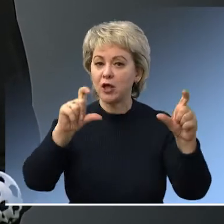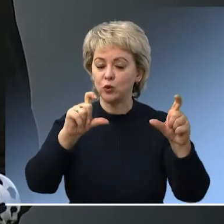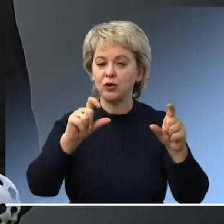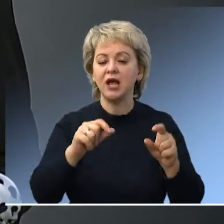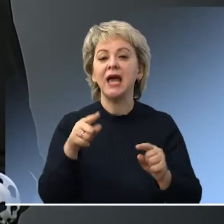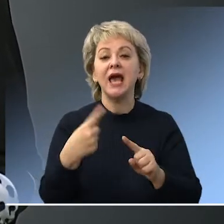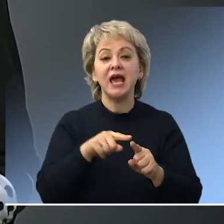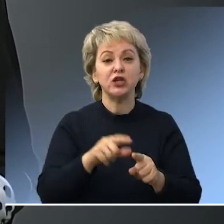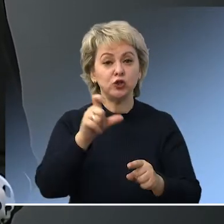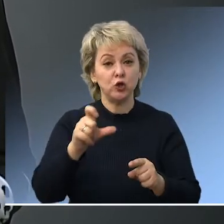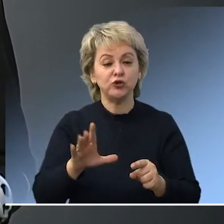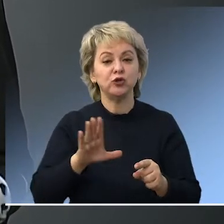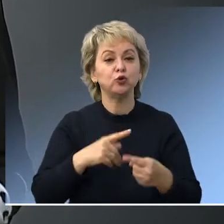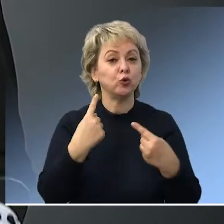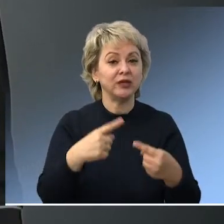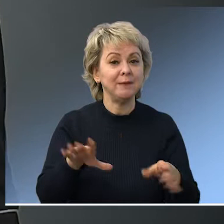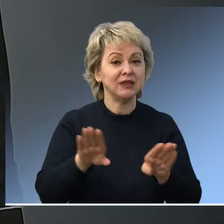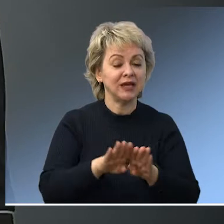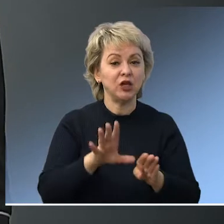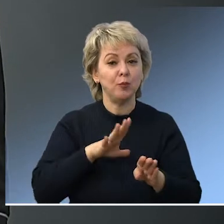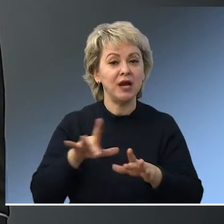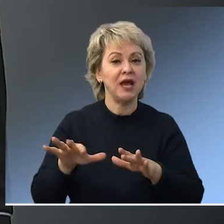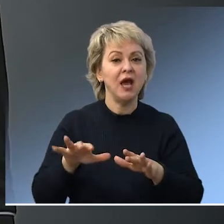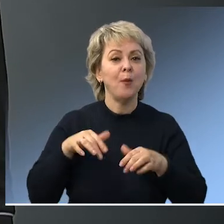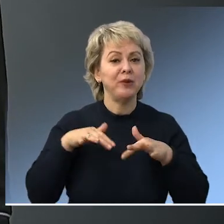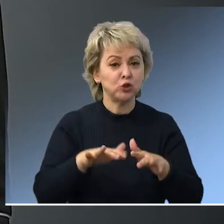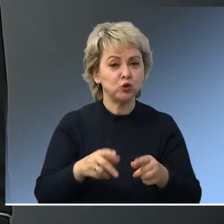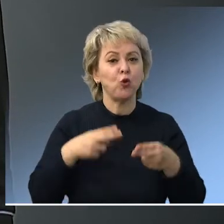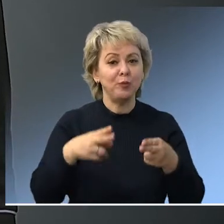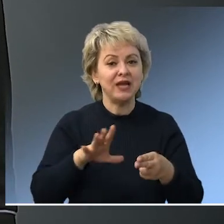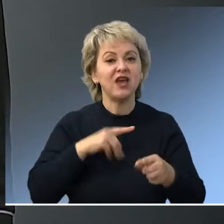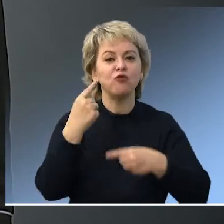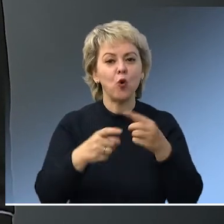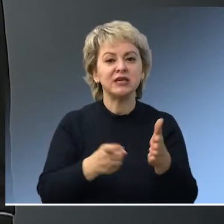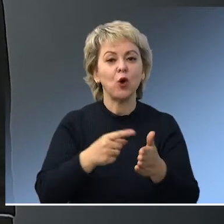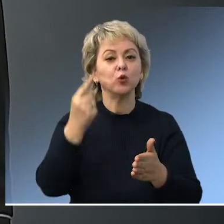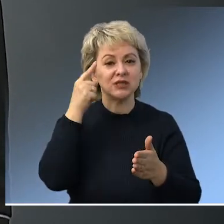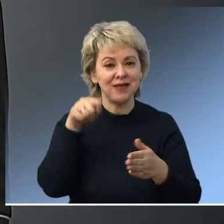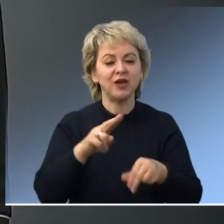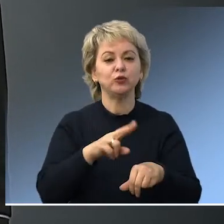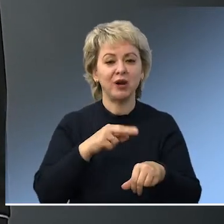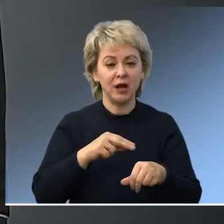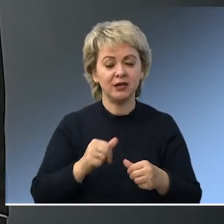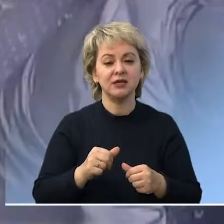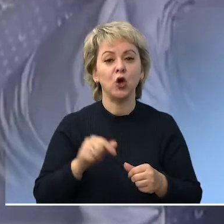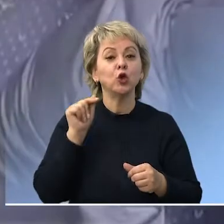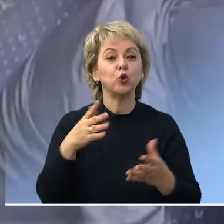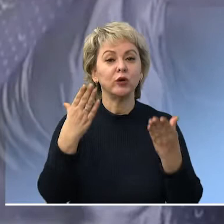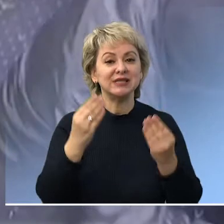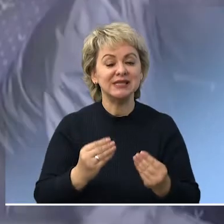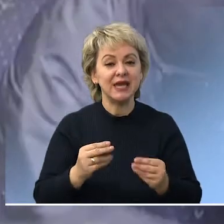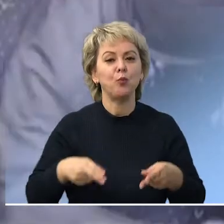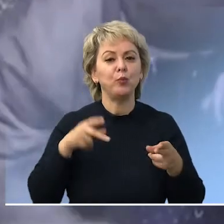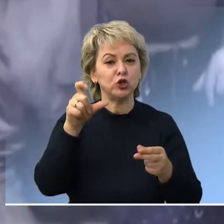контору. Причастны ли подозреваемые к другим аналогичным преступлениям, в ходе следствия выясняют правоохранители. В тот